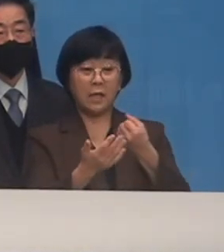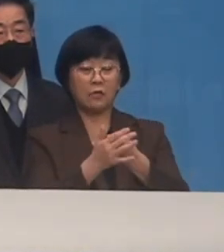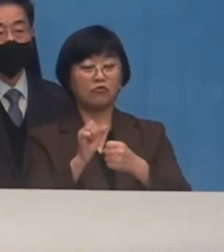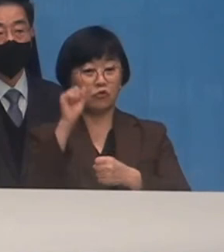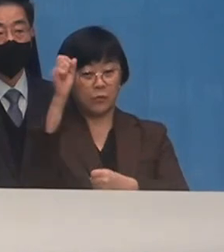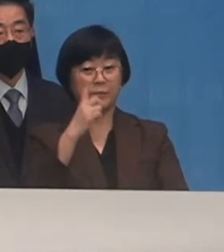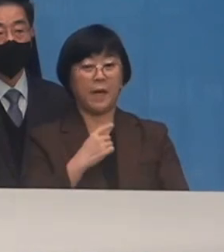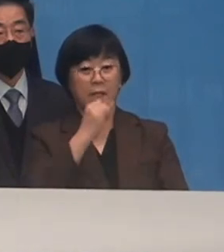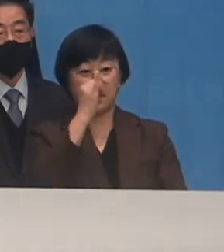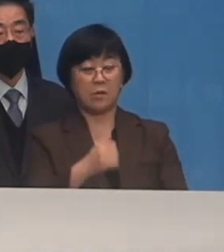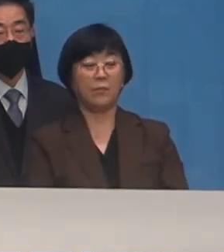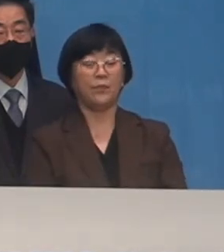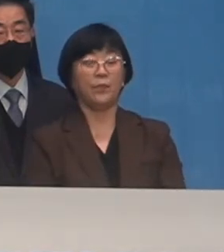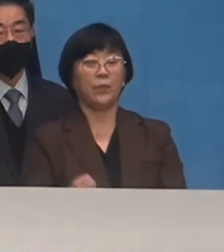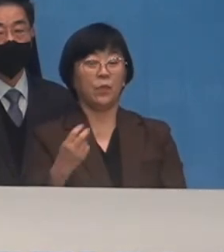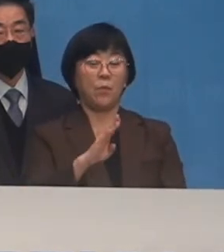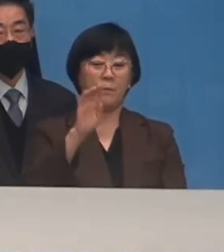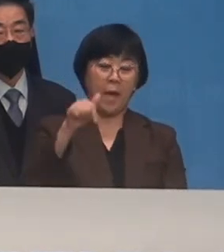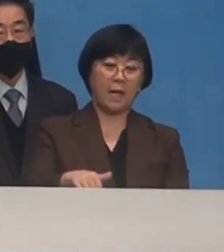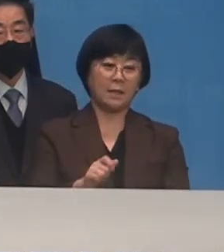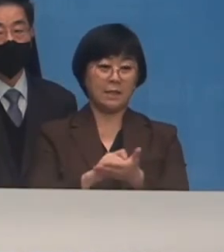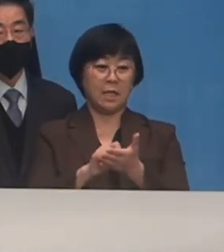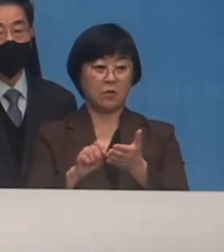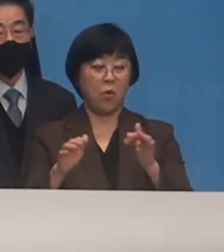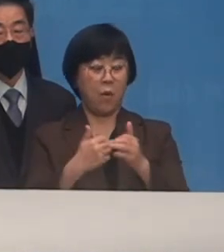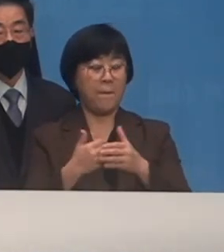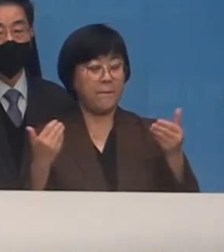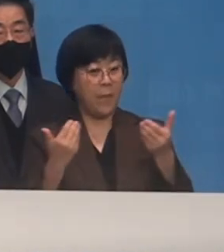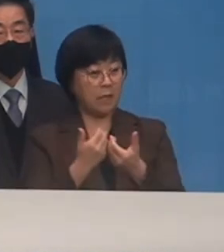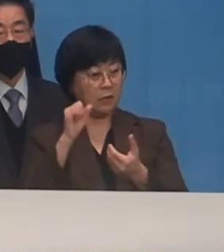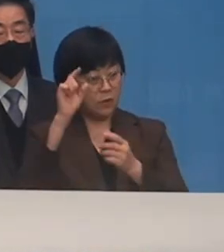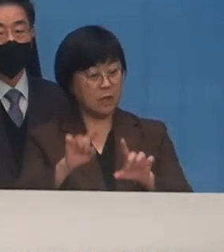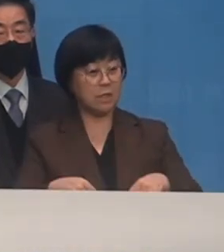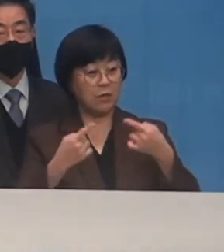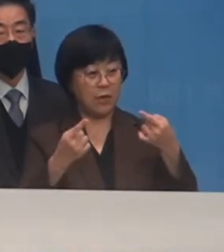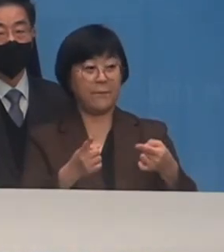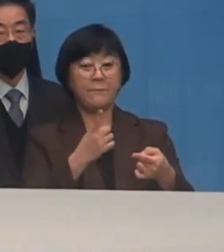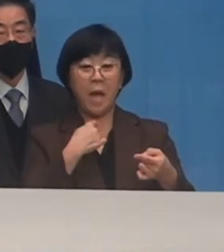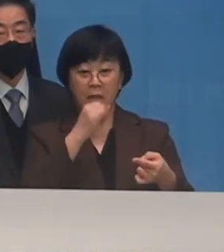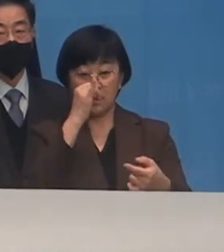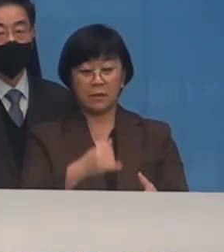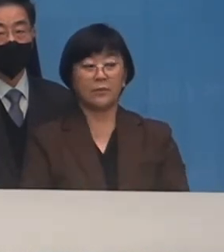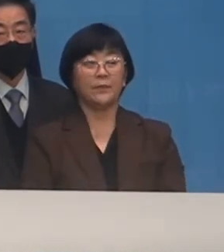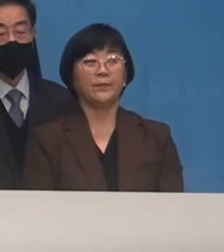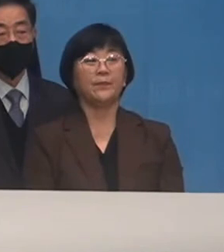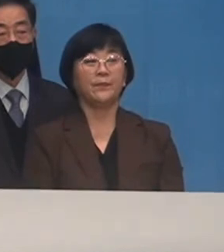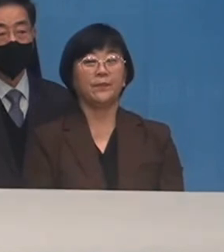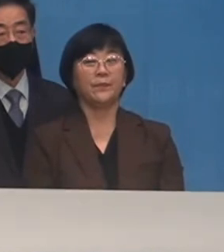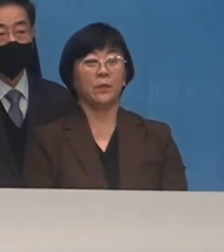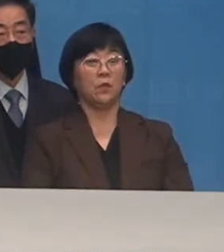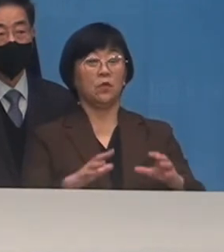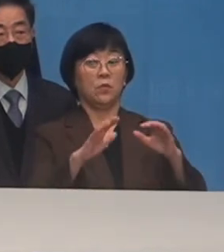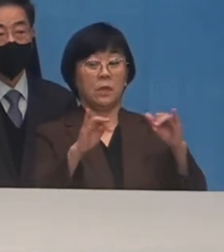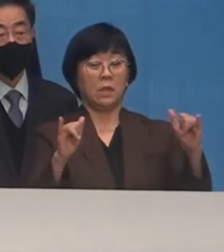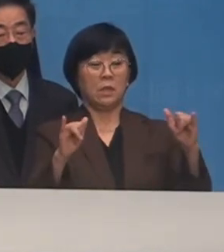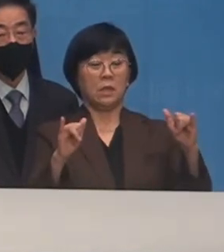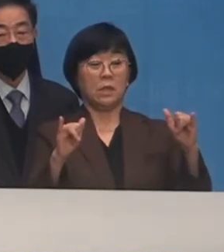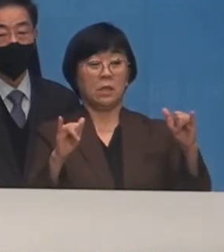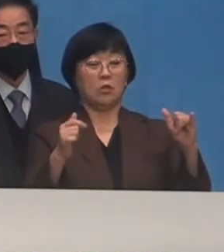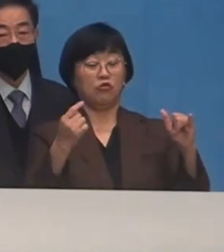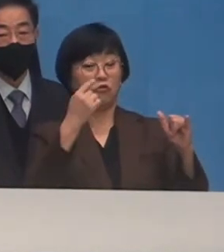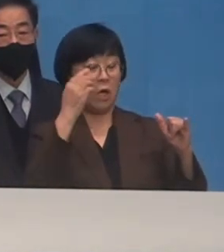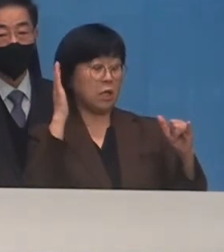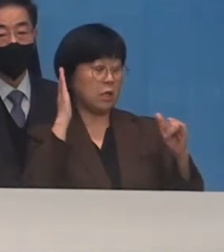운동을 벌였다. 또 박모 기자도 반대 투쟁에 동참해 시위를 벌인 전략이 있다. 국민들의 눈과